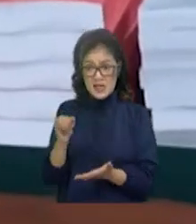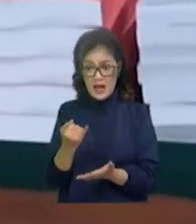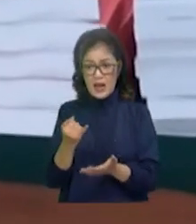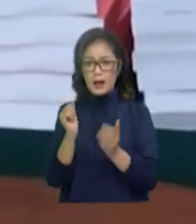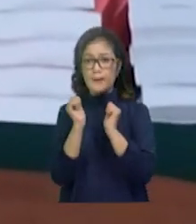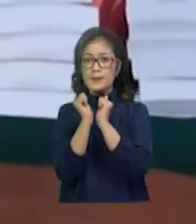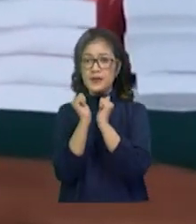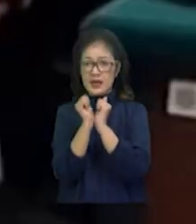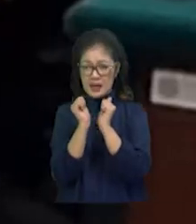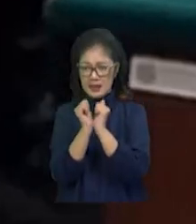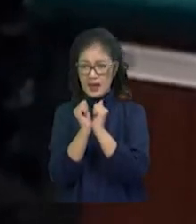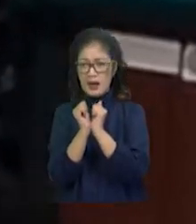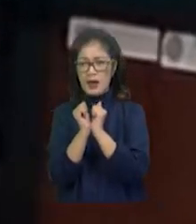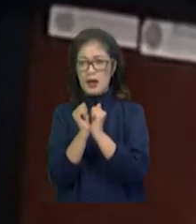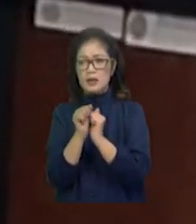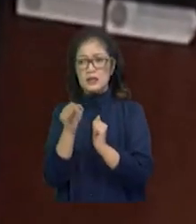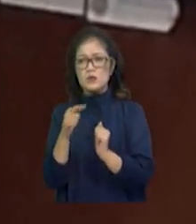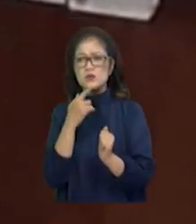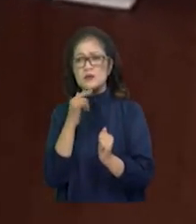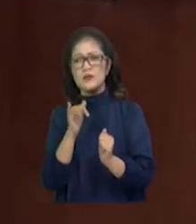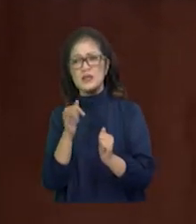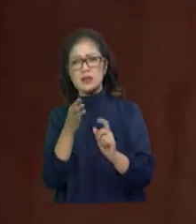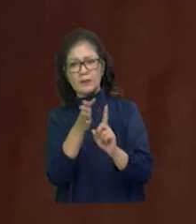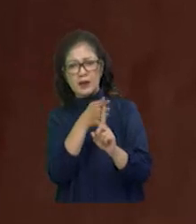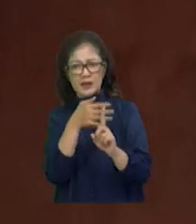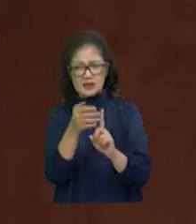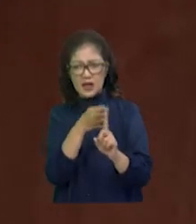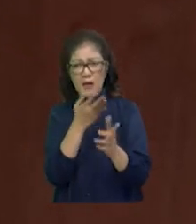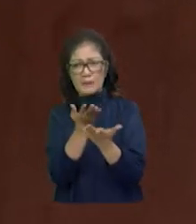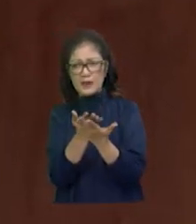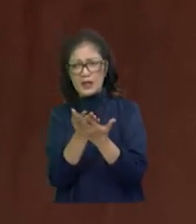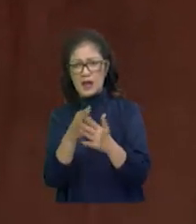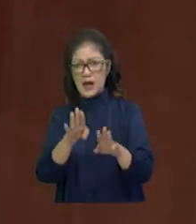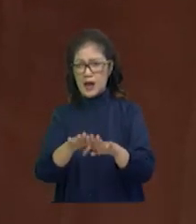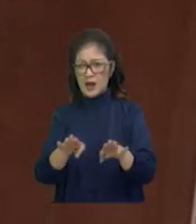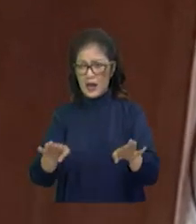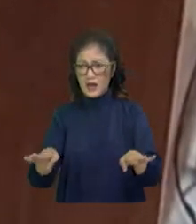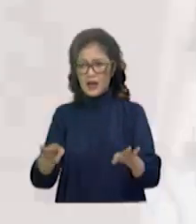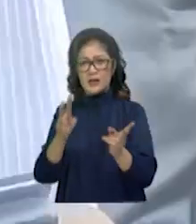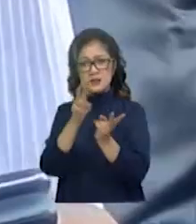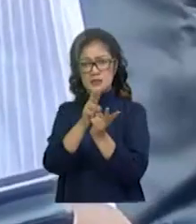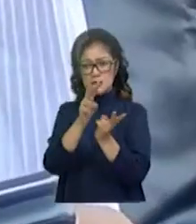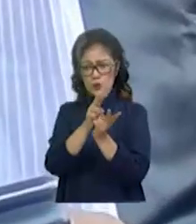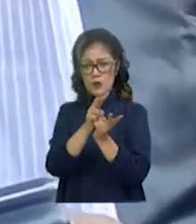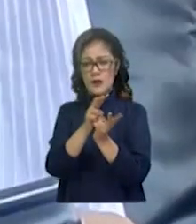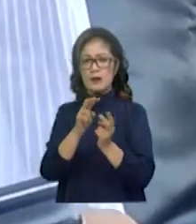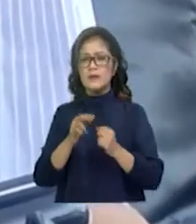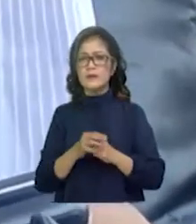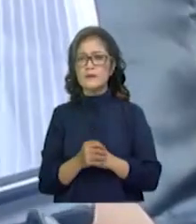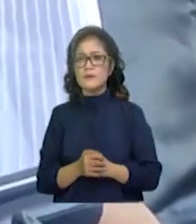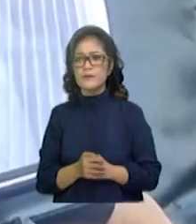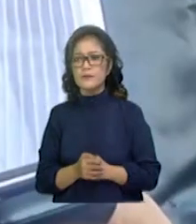dengan sengaja melakukan tipu muslihat dan membujuk korban anak melakukan tindakan asusila. Penuntut umum